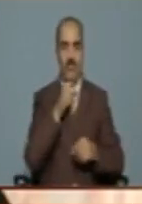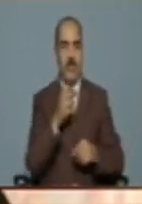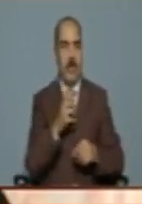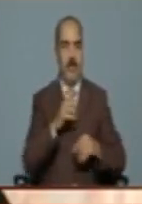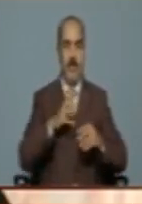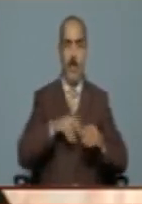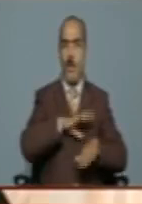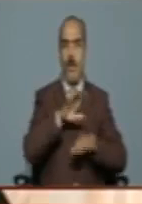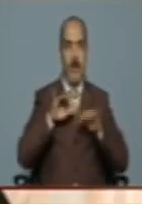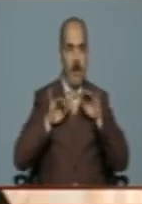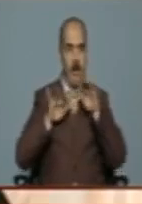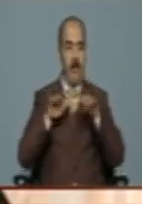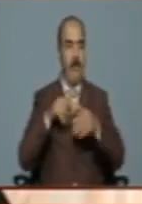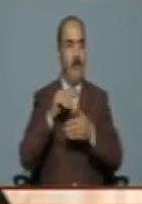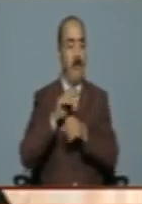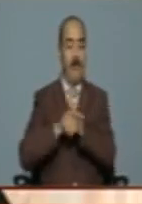لتقول رأيها،